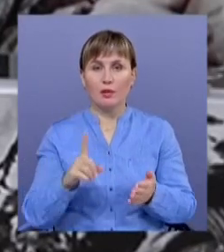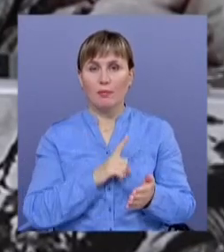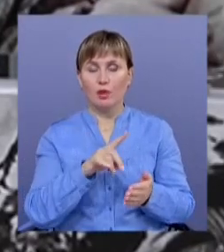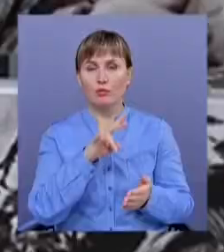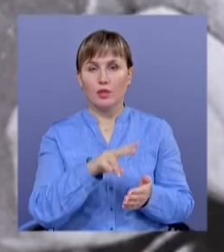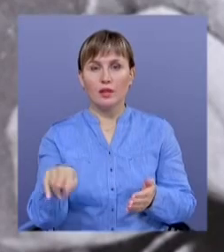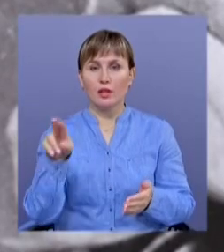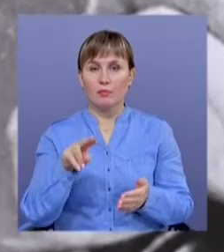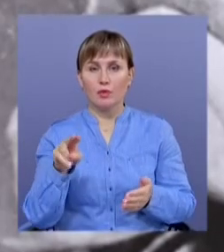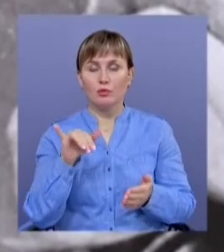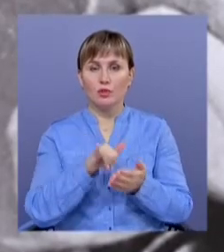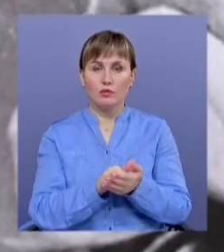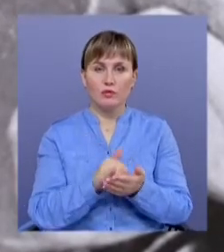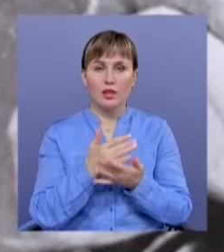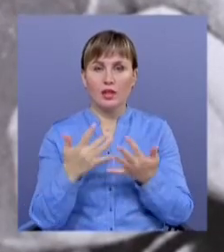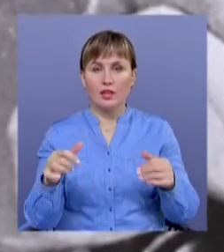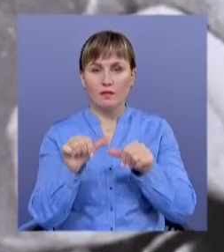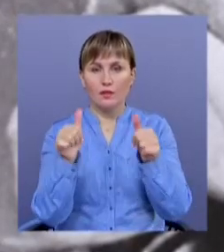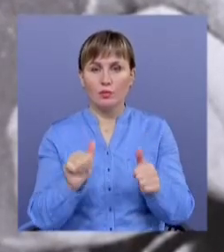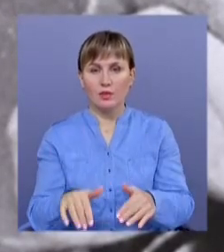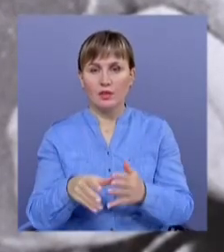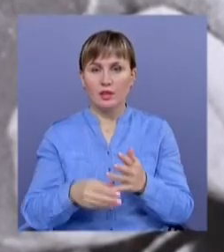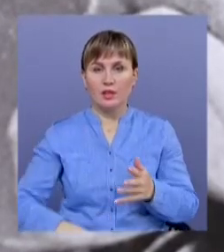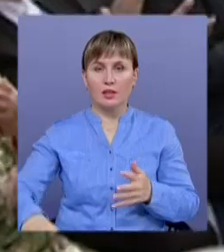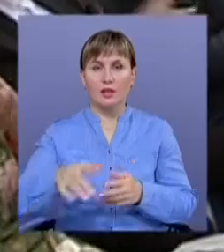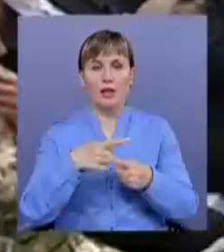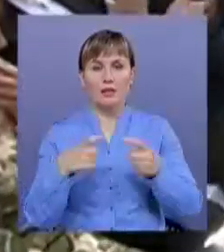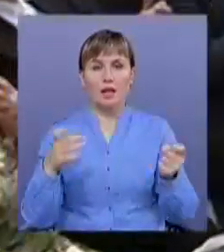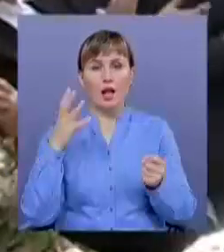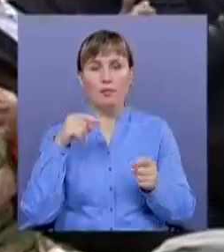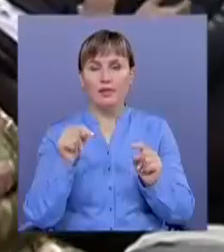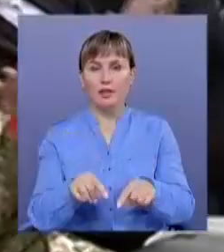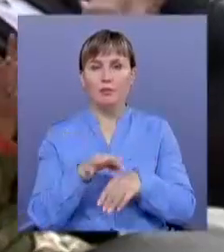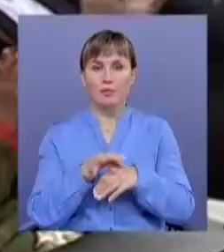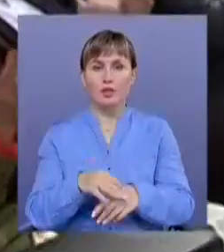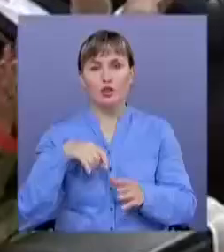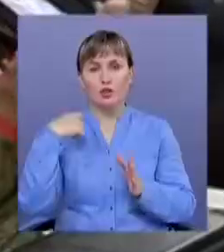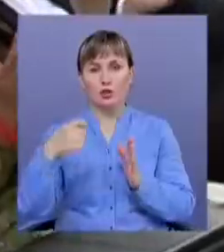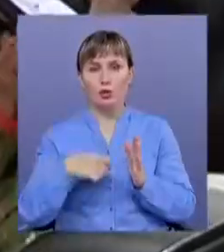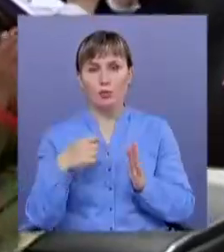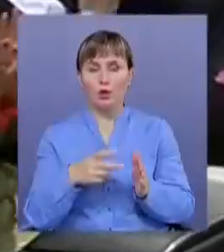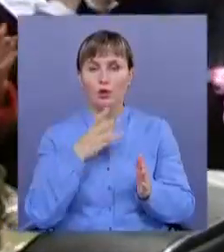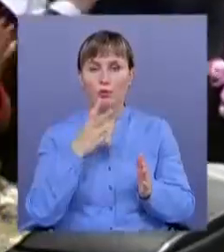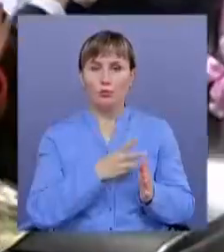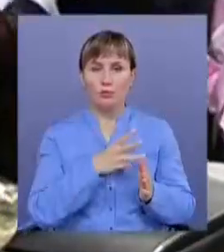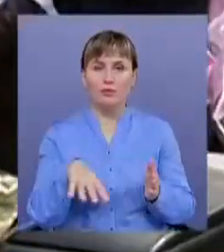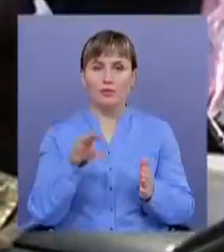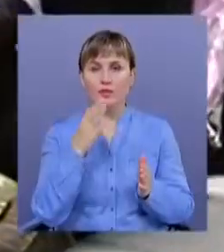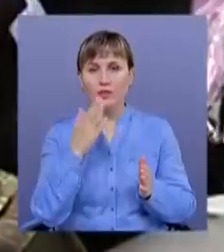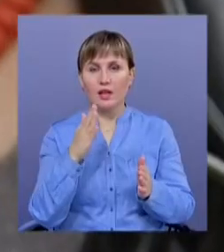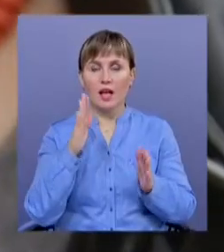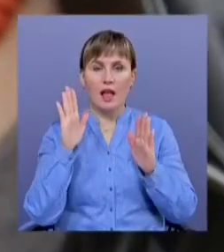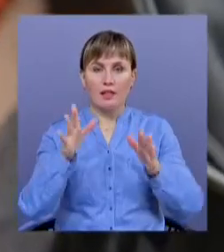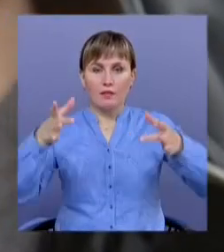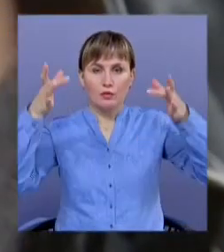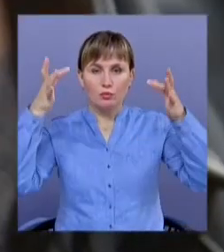Нурлан Далбай. Установили бронзовую фигуру на территории гостиницы Алматы, ведь именно здесь проходили съемки любимого всеми фильма «Ангел в